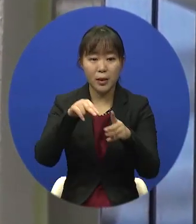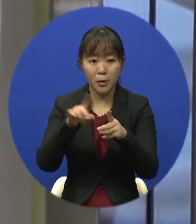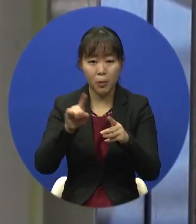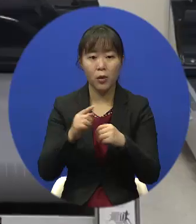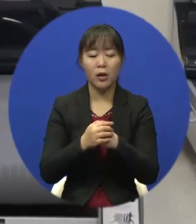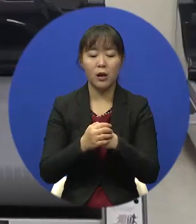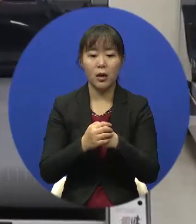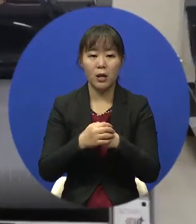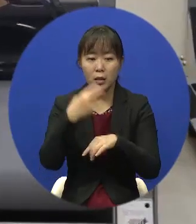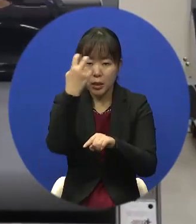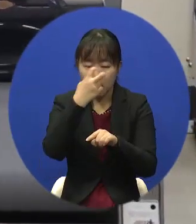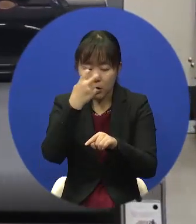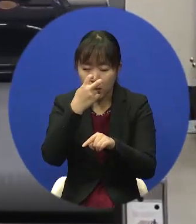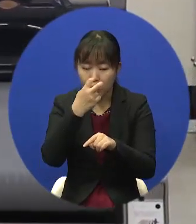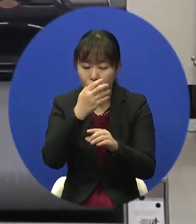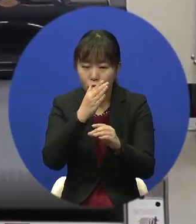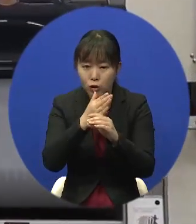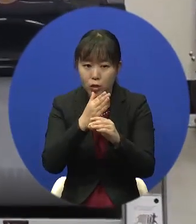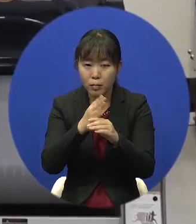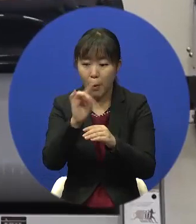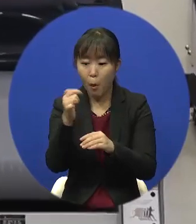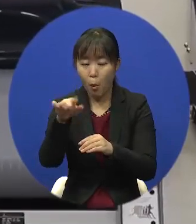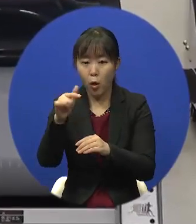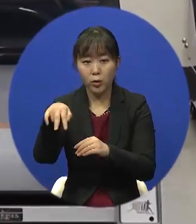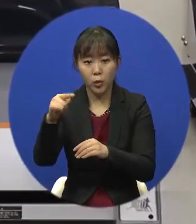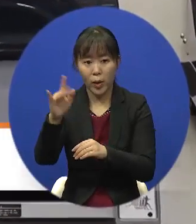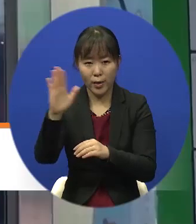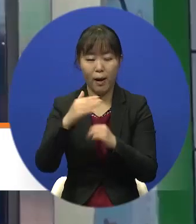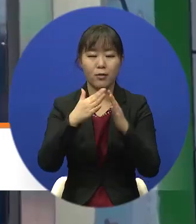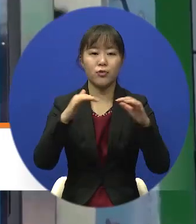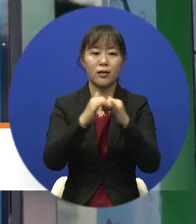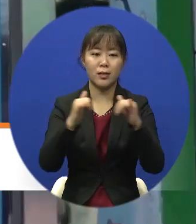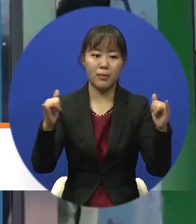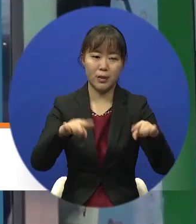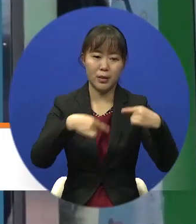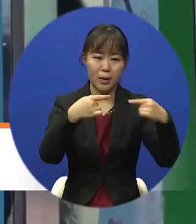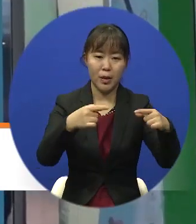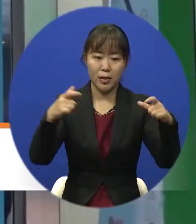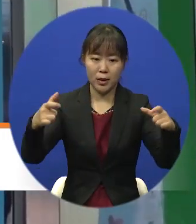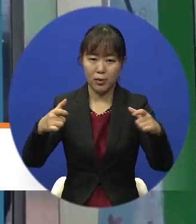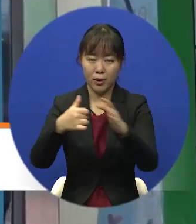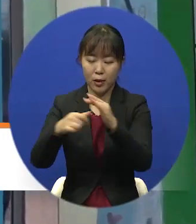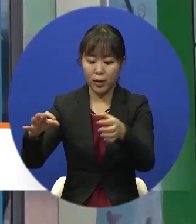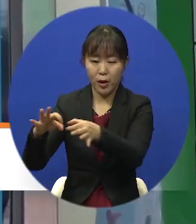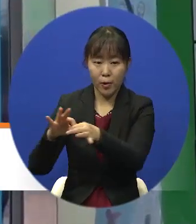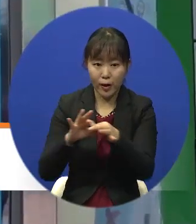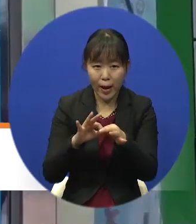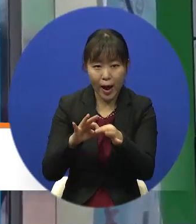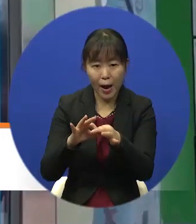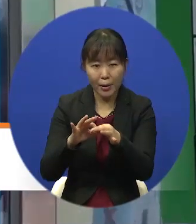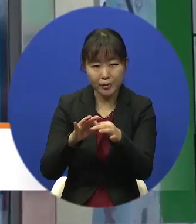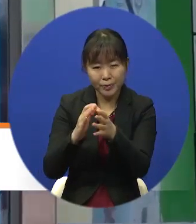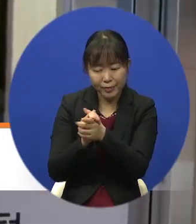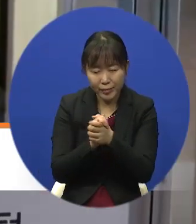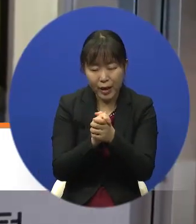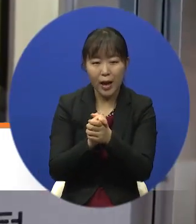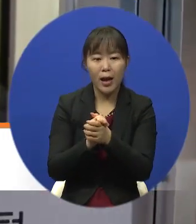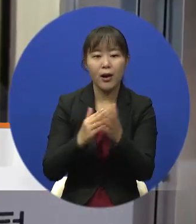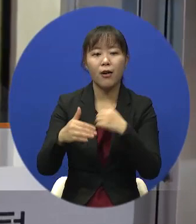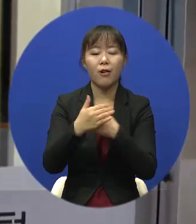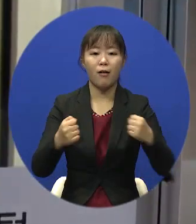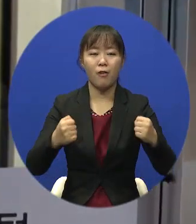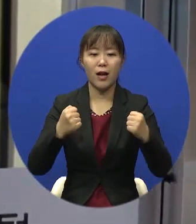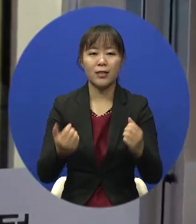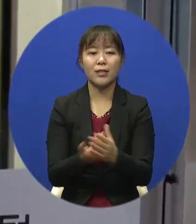건강생활지원센터는 진료 중심인 보건소와 달리 주민들의 참여와 지역 자원을 연계한 지역 밀착형 건강증진